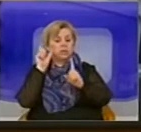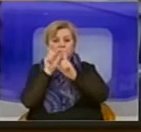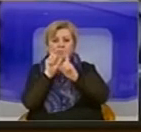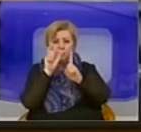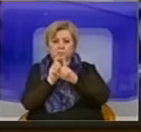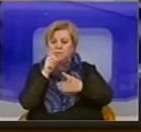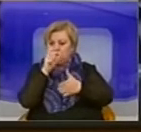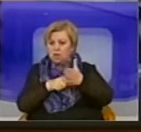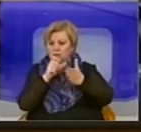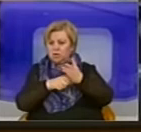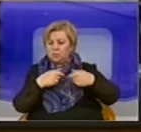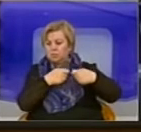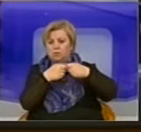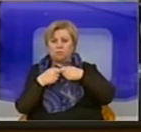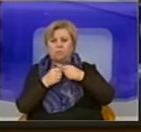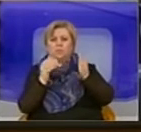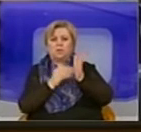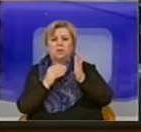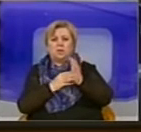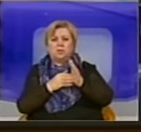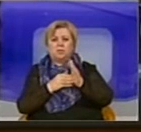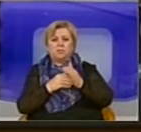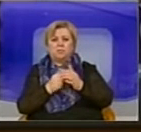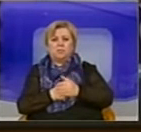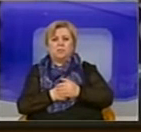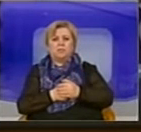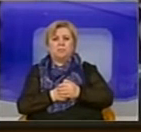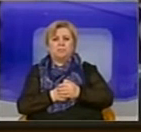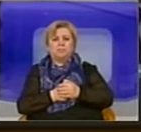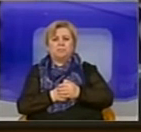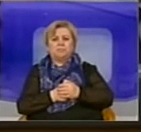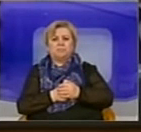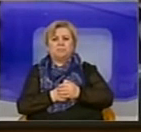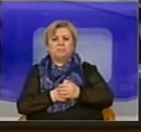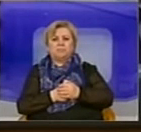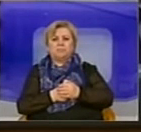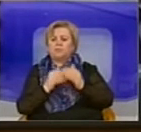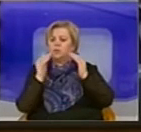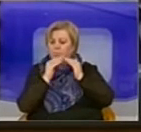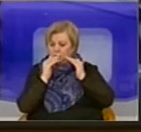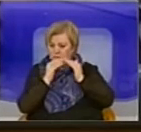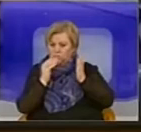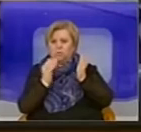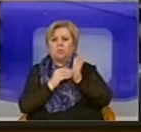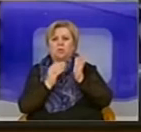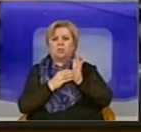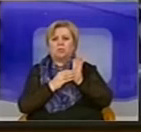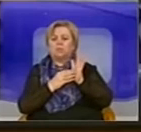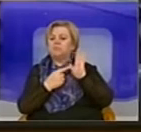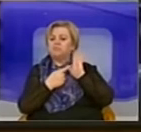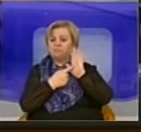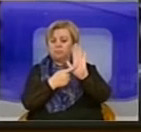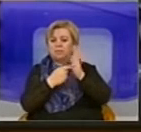antarësimi në organizata ndërkombëtare tashmë duhet të jetë mbi procesin e njohjeve, gjë për të cilën unë po ashtu pajtohem, por ajo duhet të reflektohet edhe